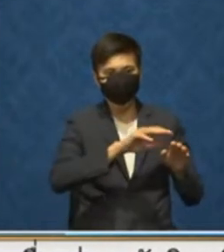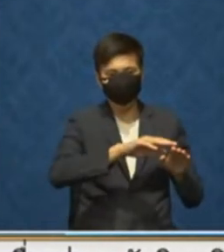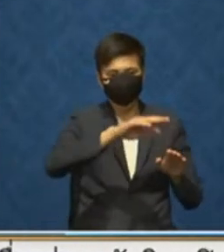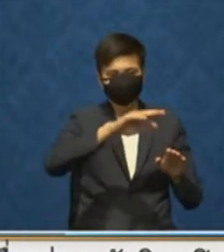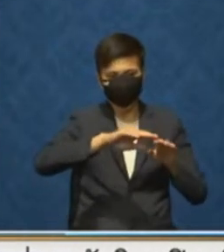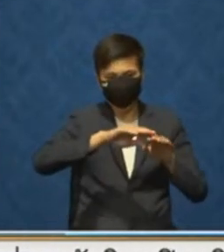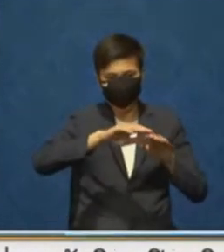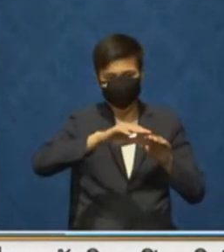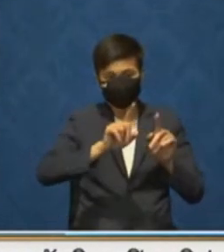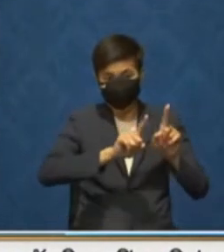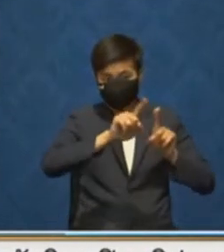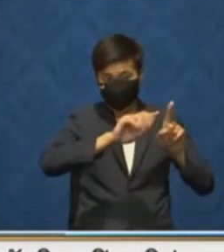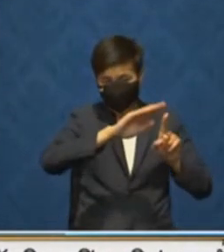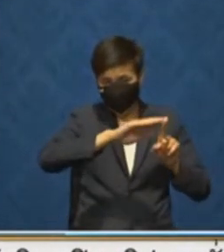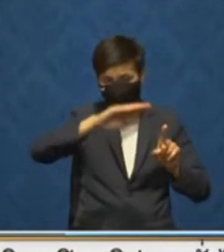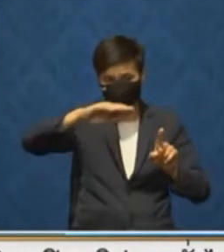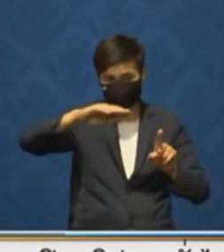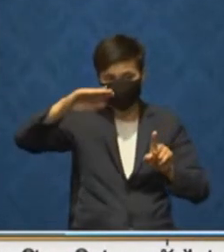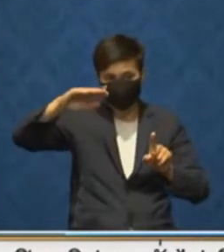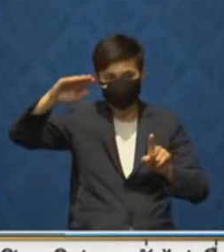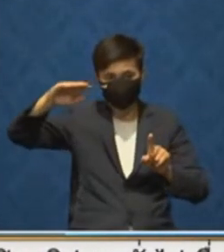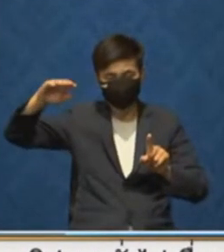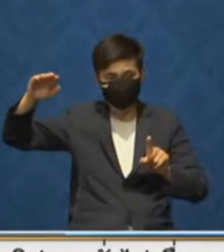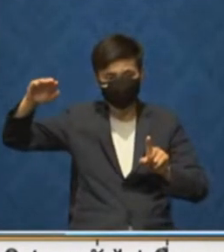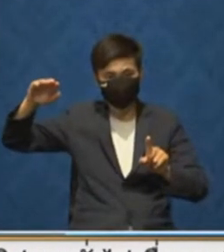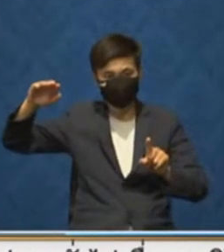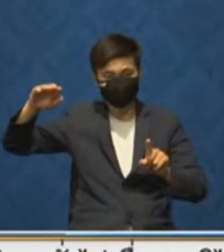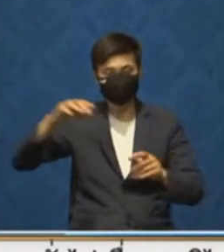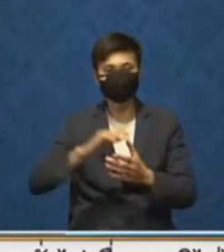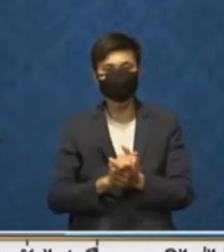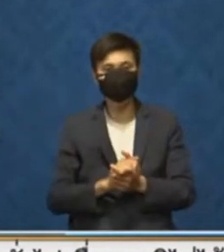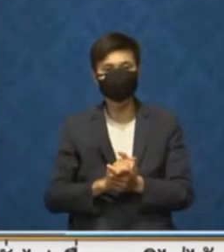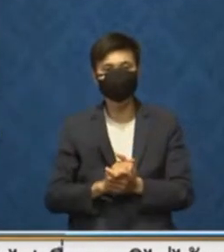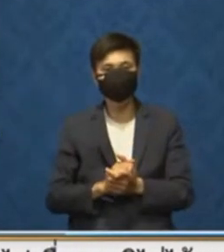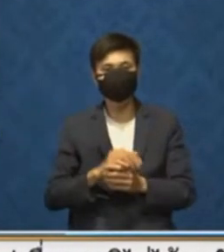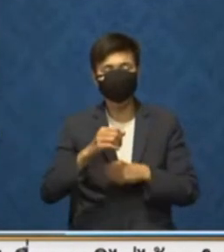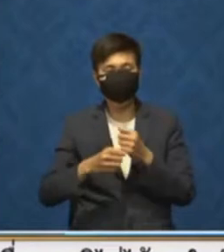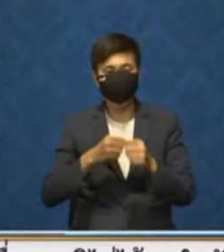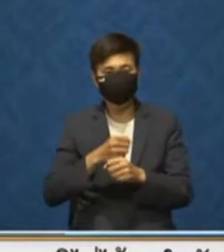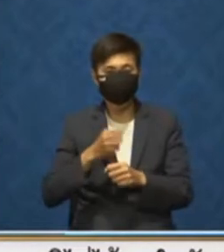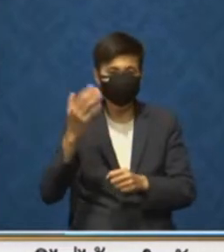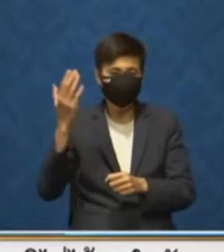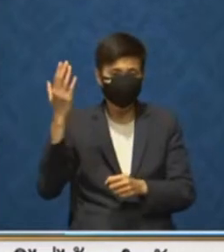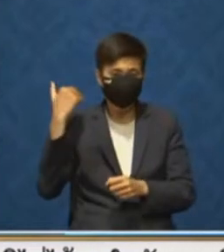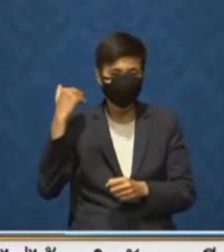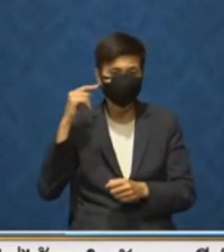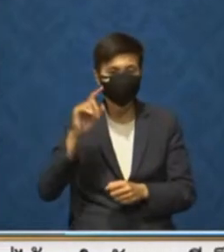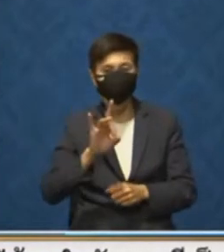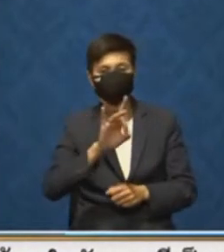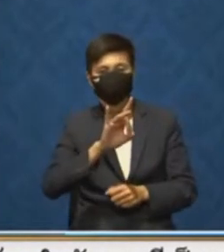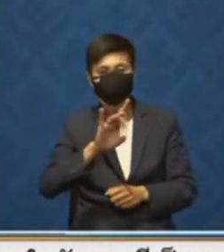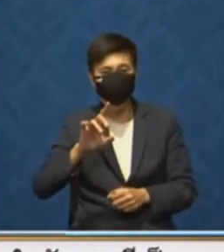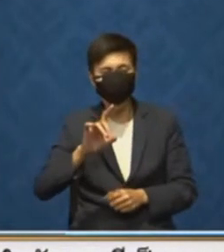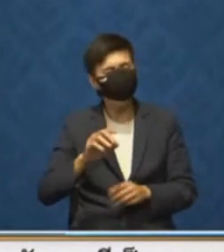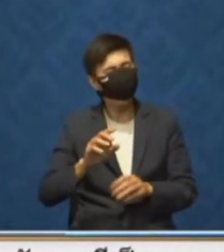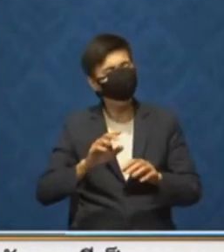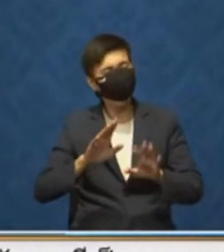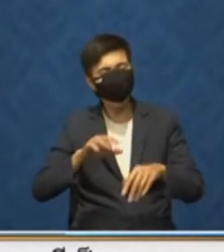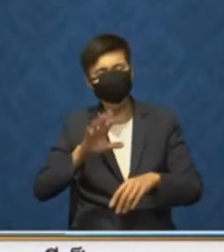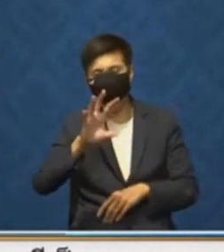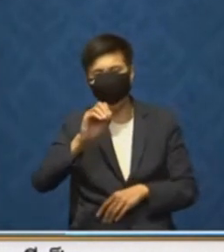ปีครับที่สุดท้ายนี้ก็สูงขึ้นก็ปีที่แล้วทั้งร้อยล้านไม่ถึงจะใช้ 3ไป 50ล้านนะครับ